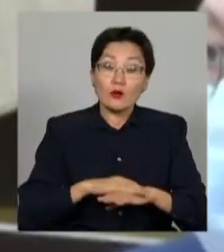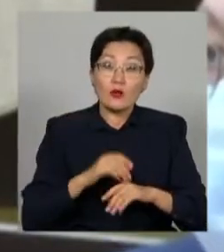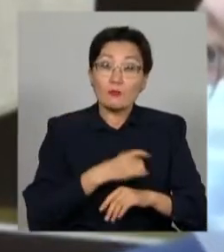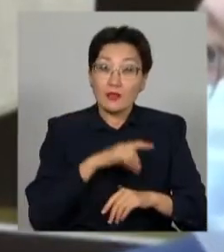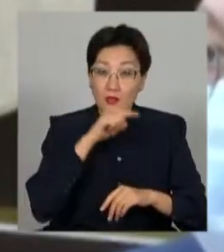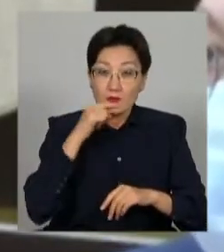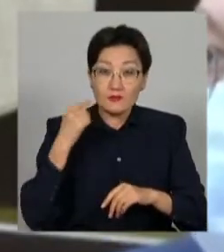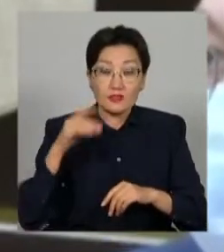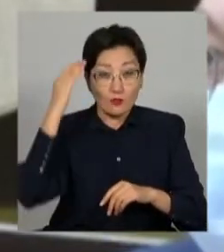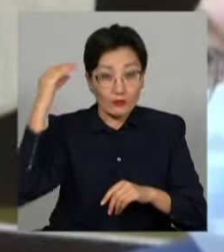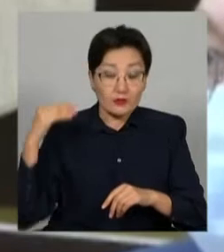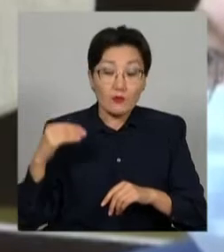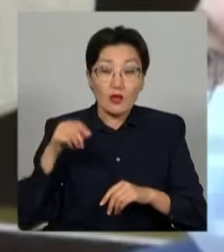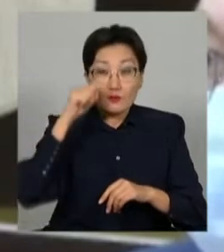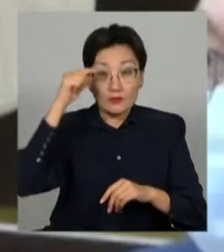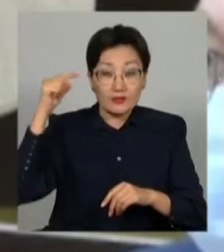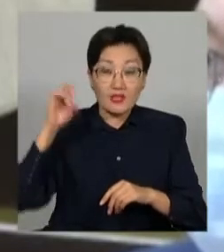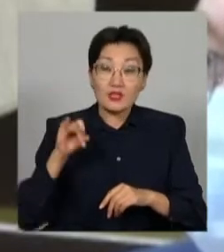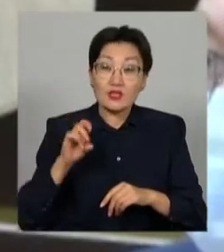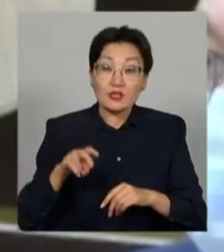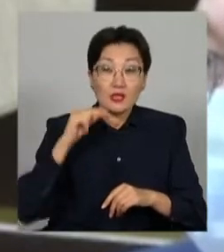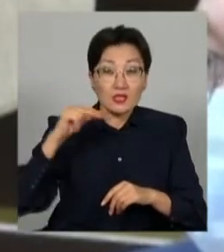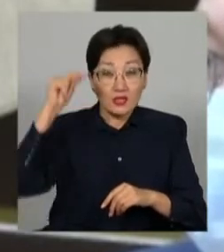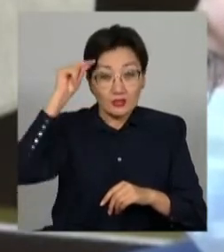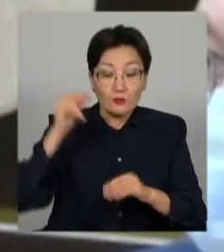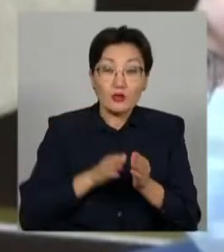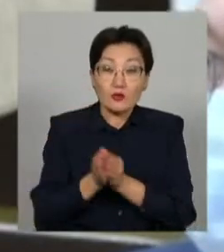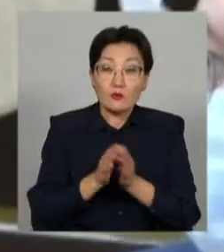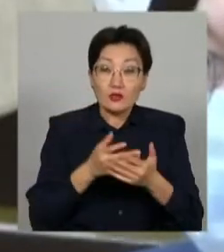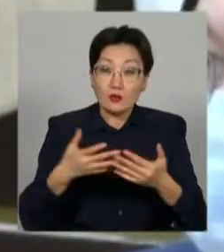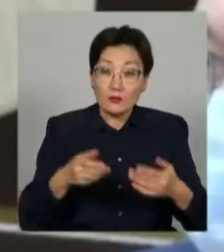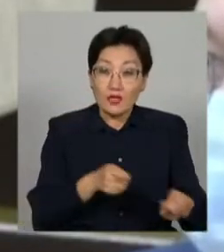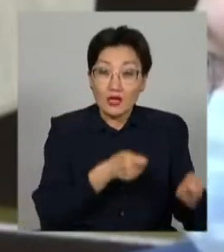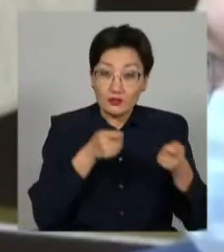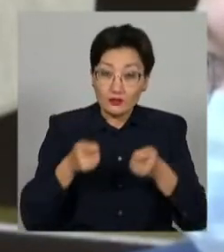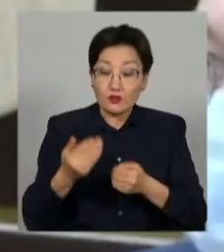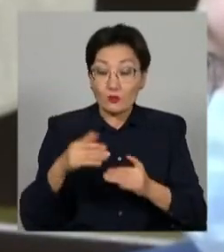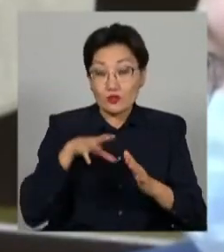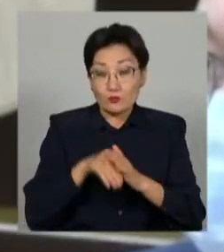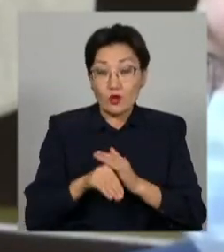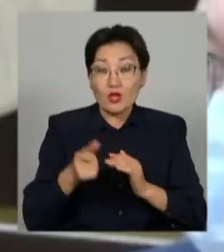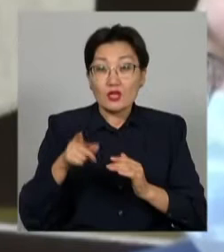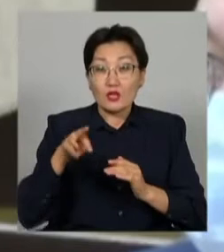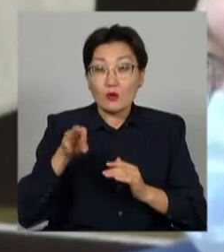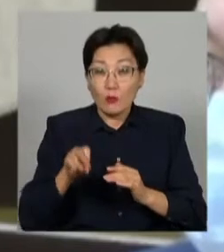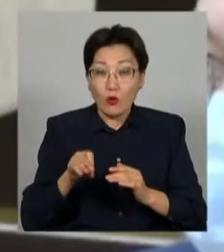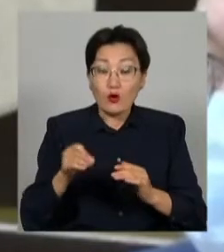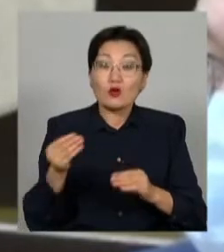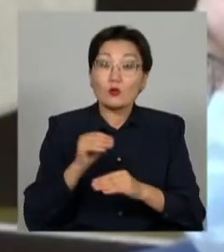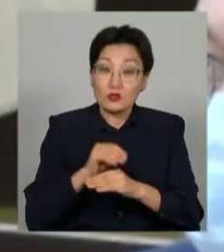Молдова, Әзербайджан, Қытай, Иран мемлекеттерінен жеміс-жидек тасымалданады. Олардың ішінде ГМО өнімдері де жоқ